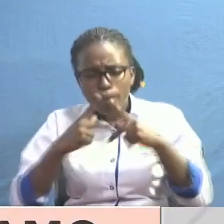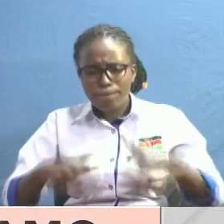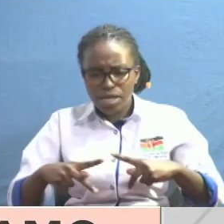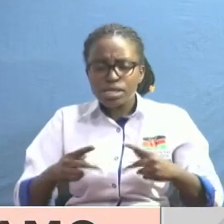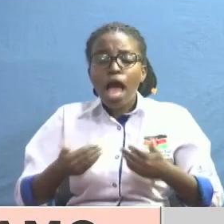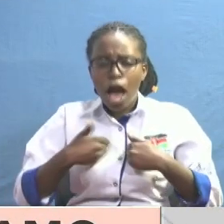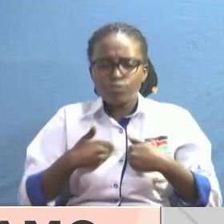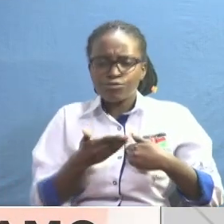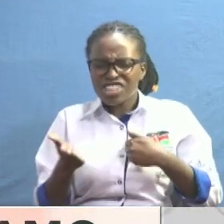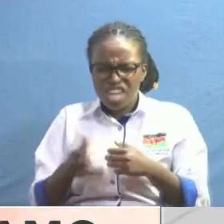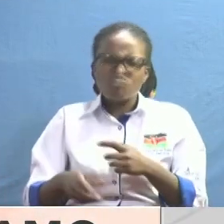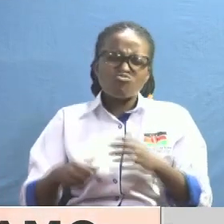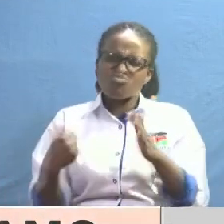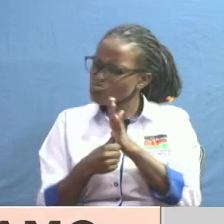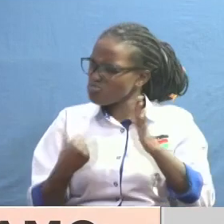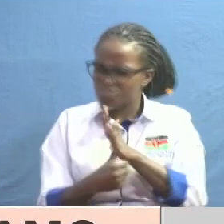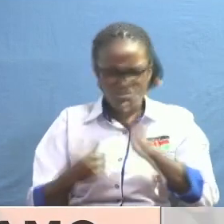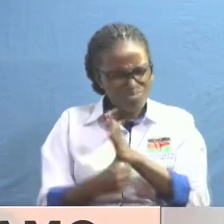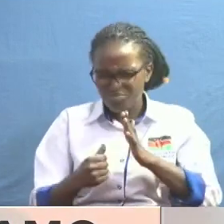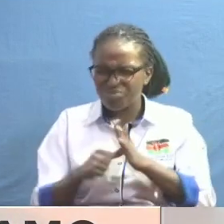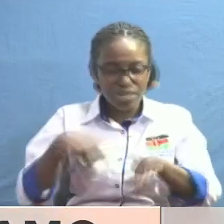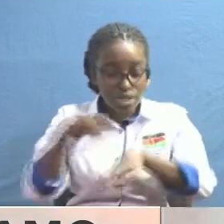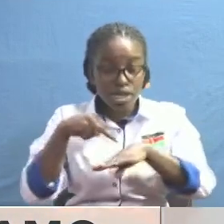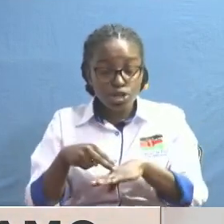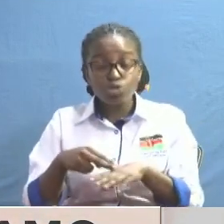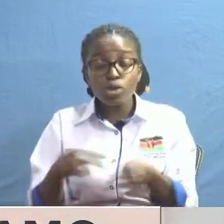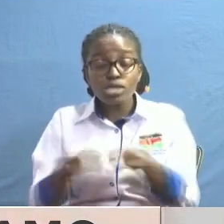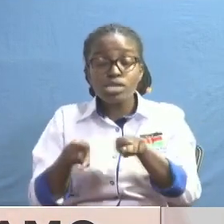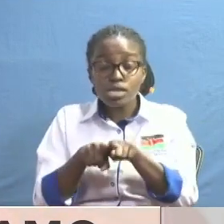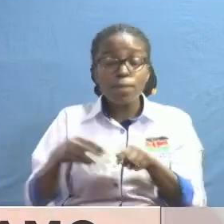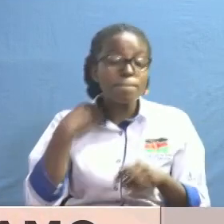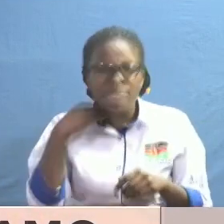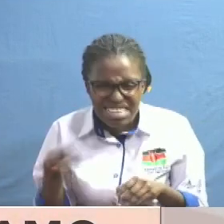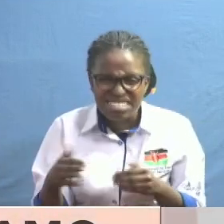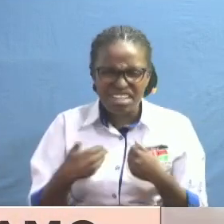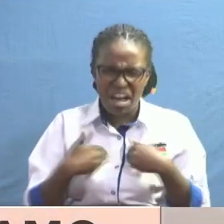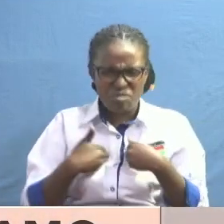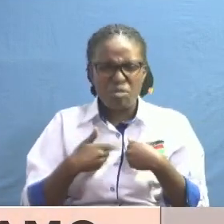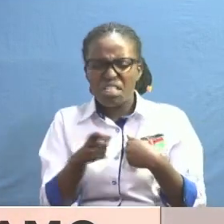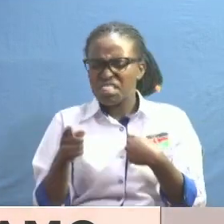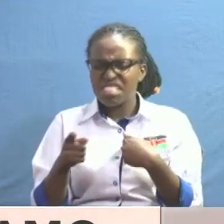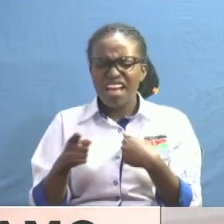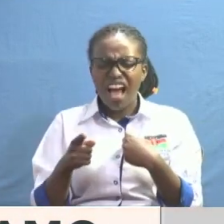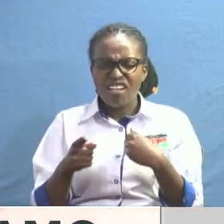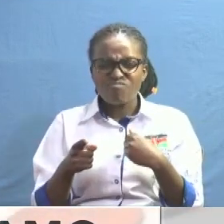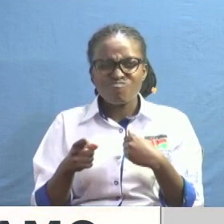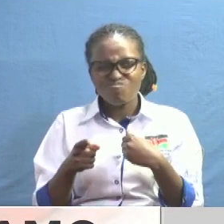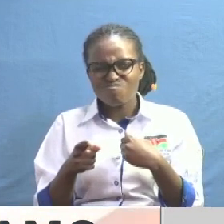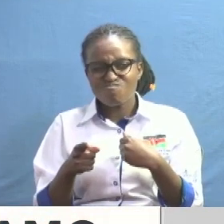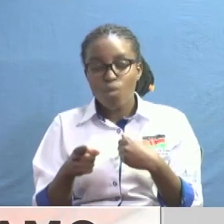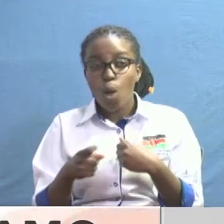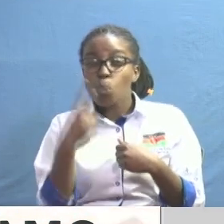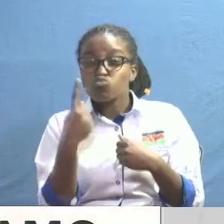lakini tunapinga vitendo au hotuba yoyote ya chuki au kutetea vurugu dhidi ya wakfu, mtu binafsi